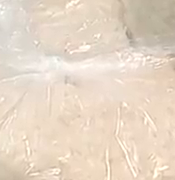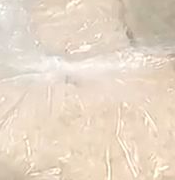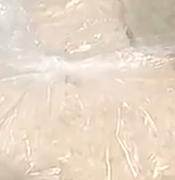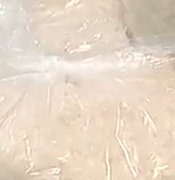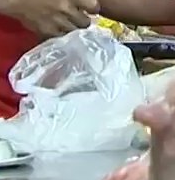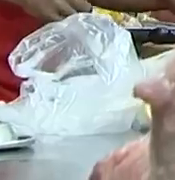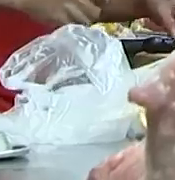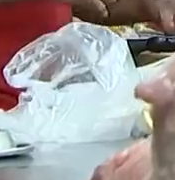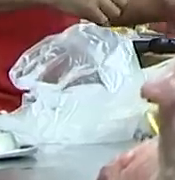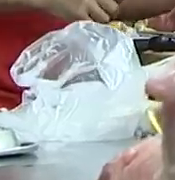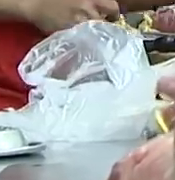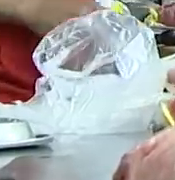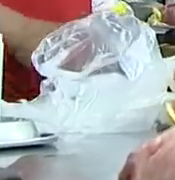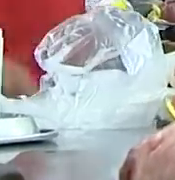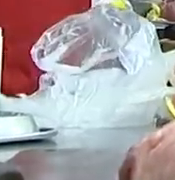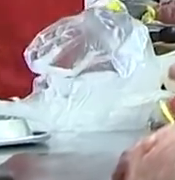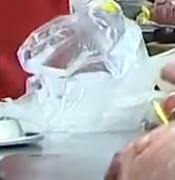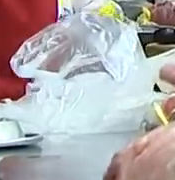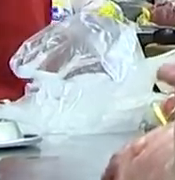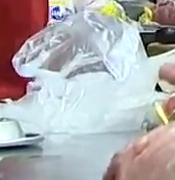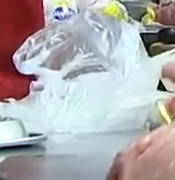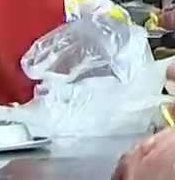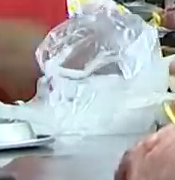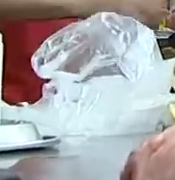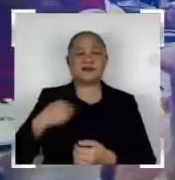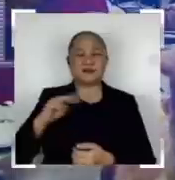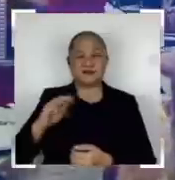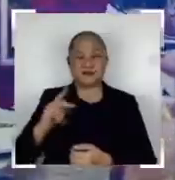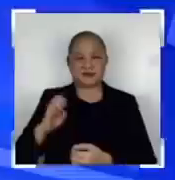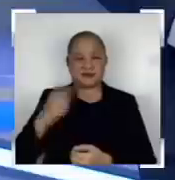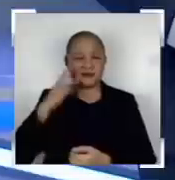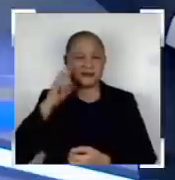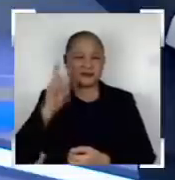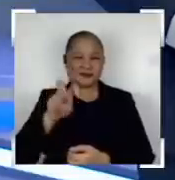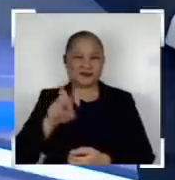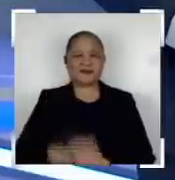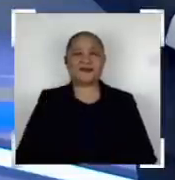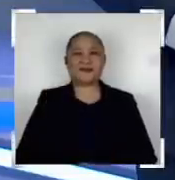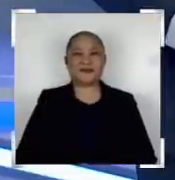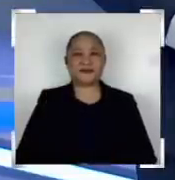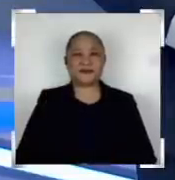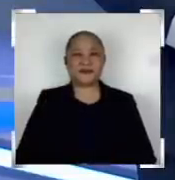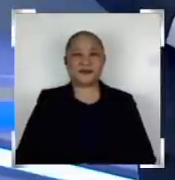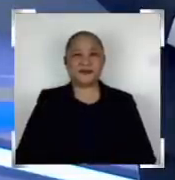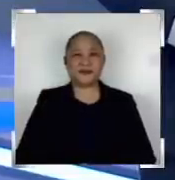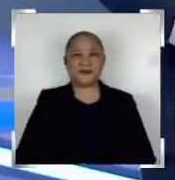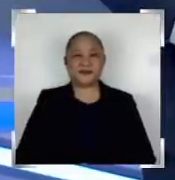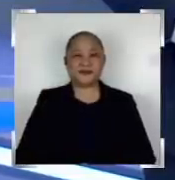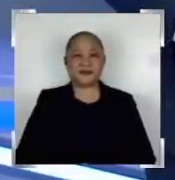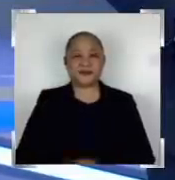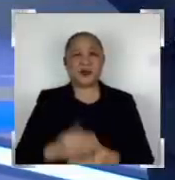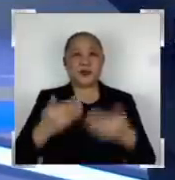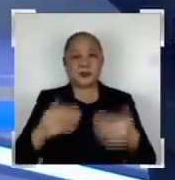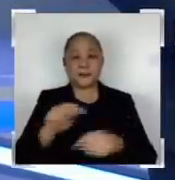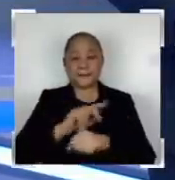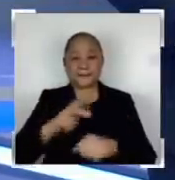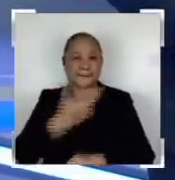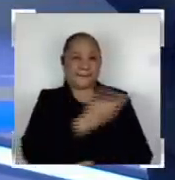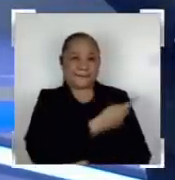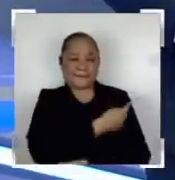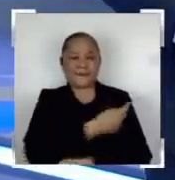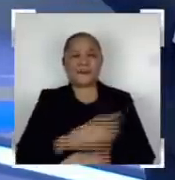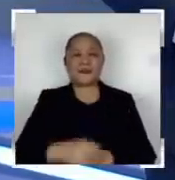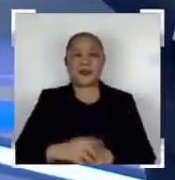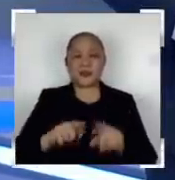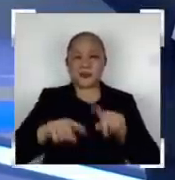mairaos ang Pasko. Ako si Mark Salazar, ang inyong saksi. Tuloy ang national vaccination drive sa iba't ibang panig ng